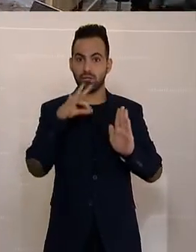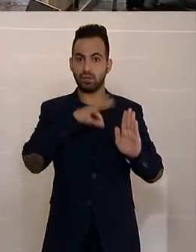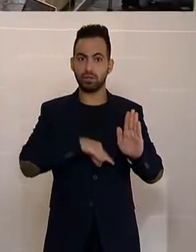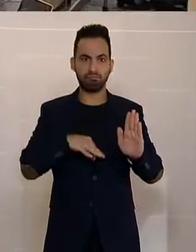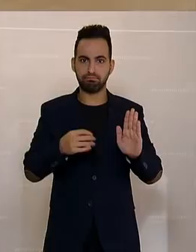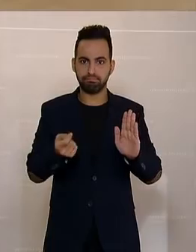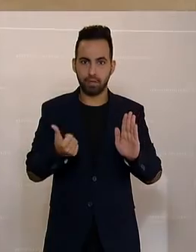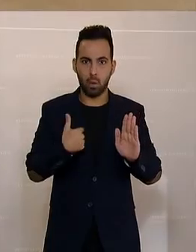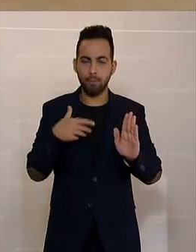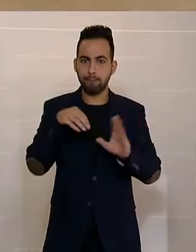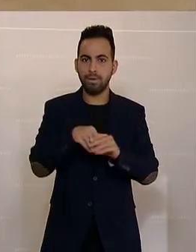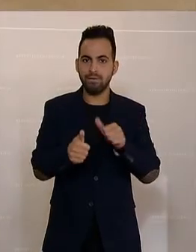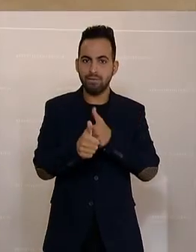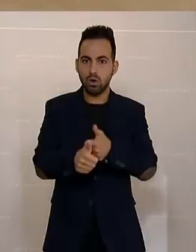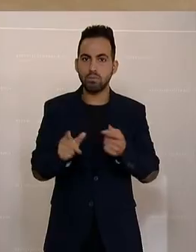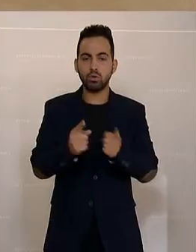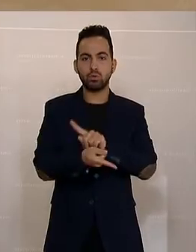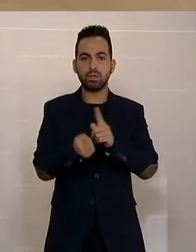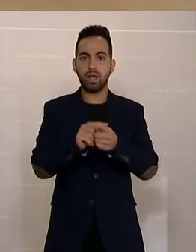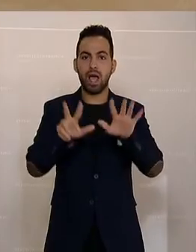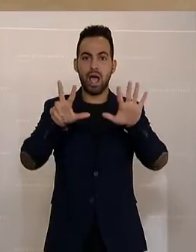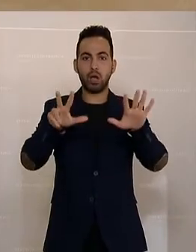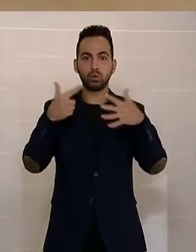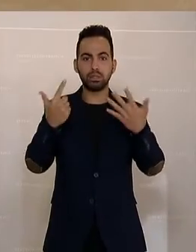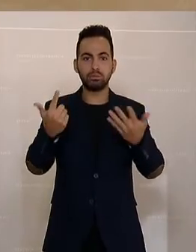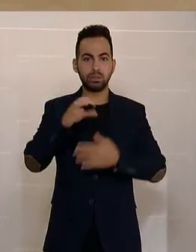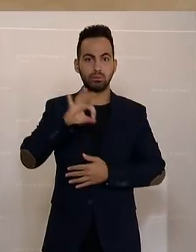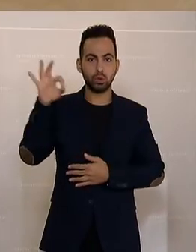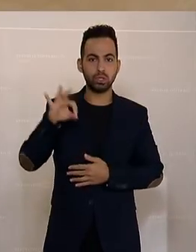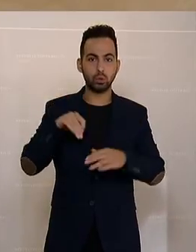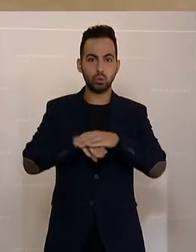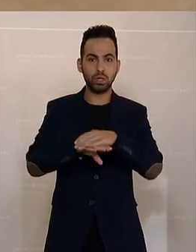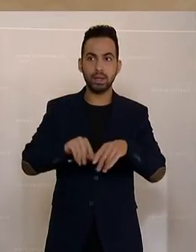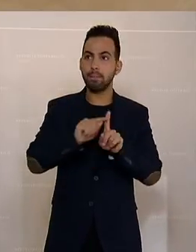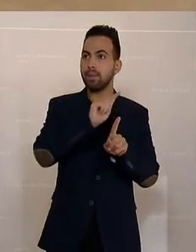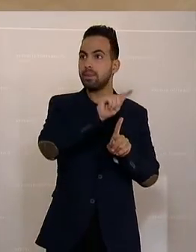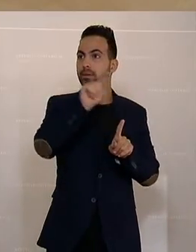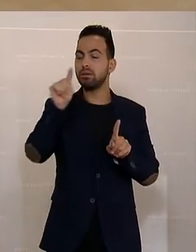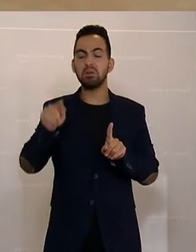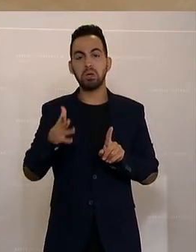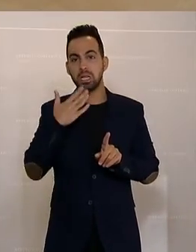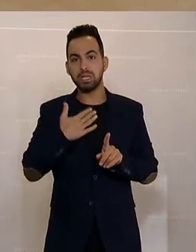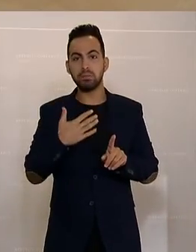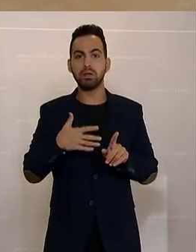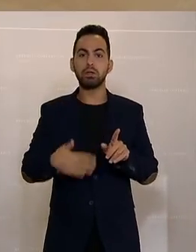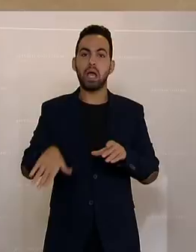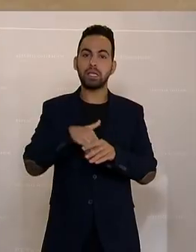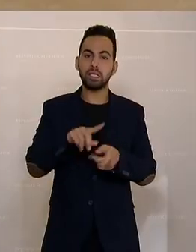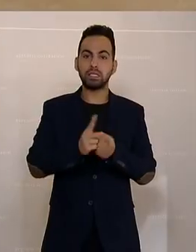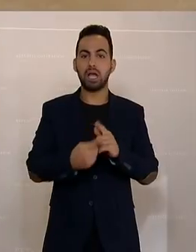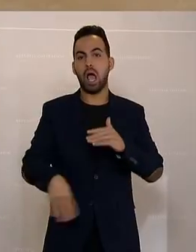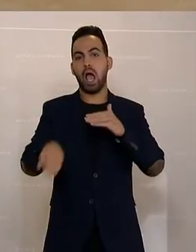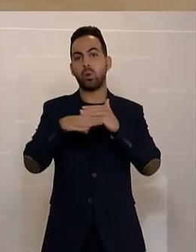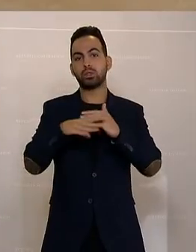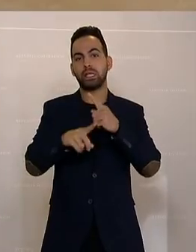erfüllen. Das heißt im Umkehrschluss, 78% der Unternehmer zahlen anstattdessen eine